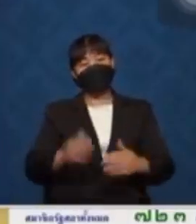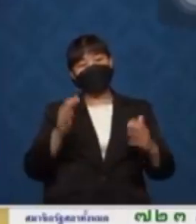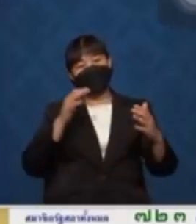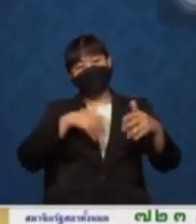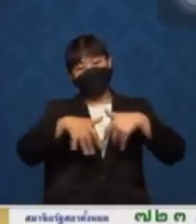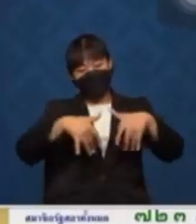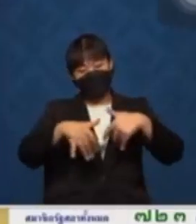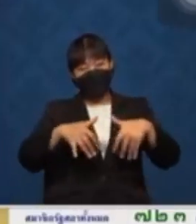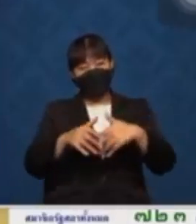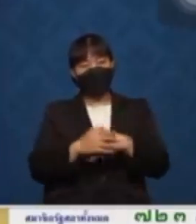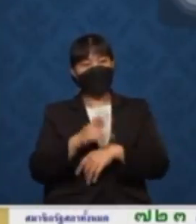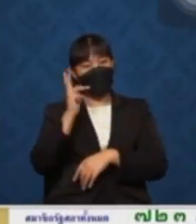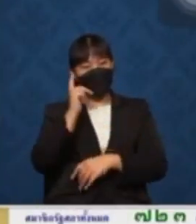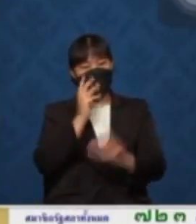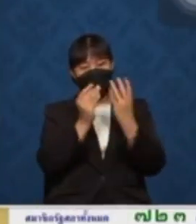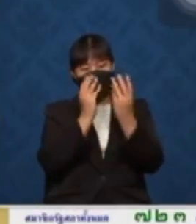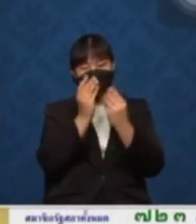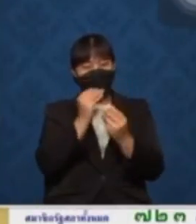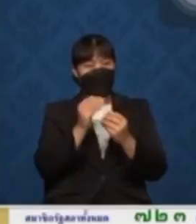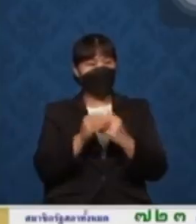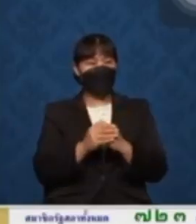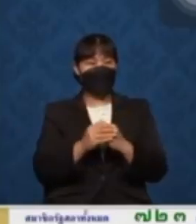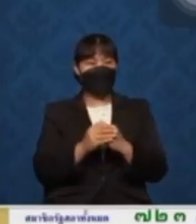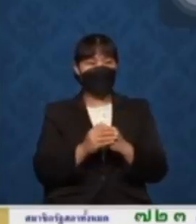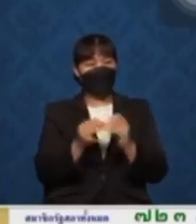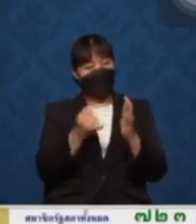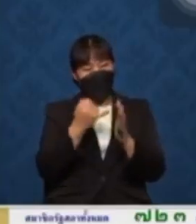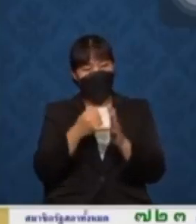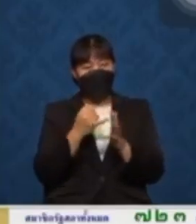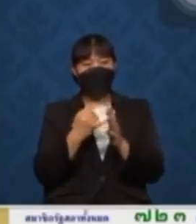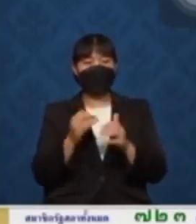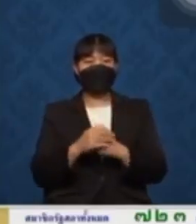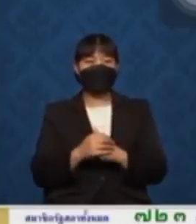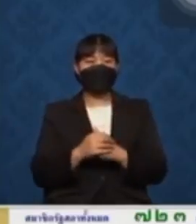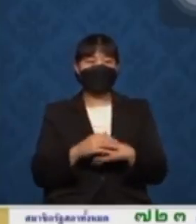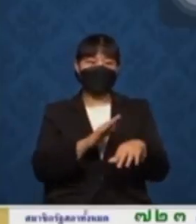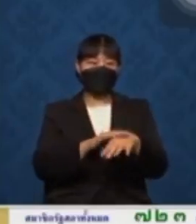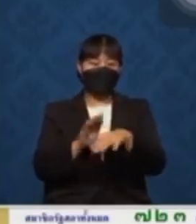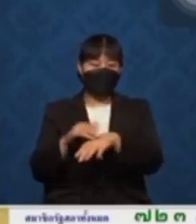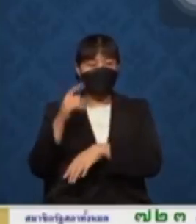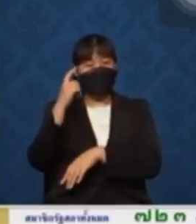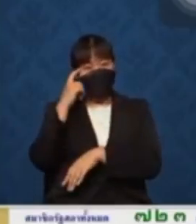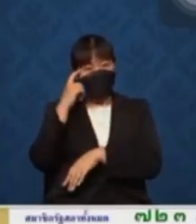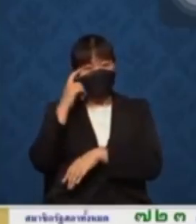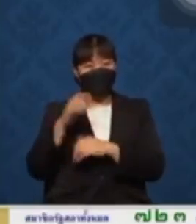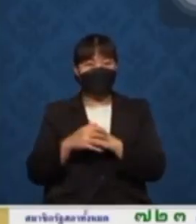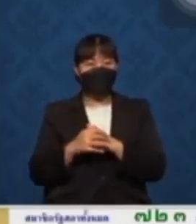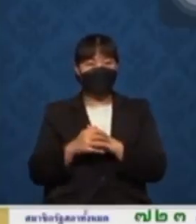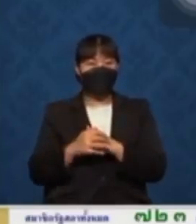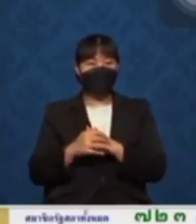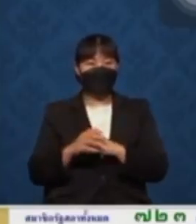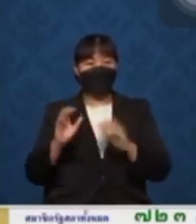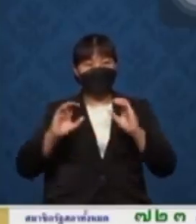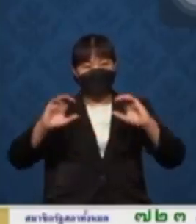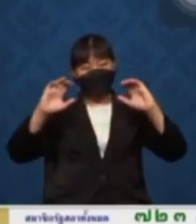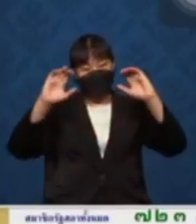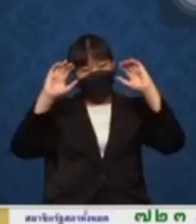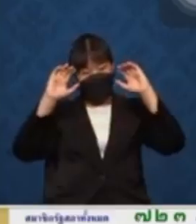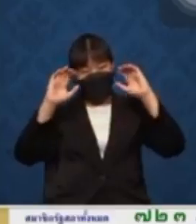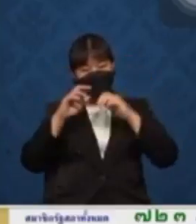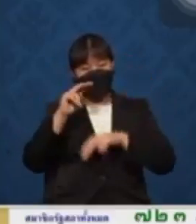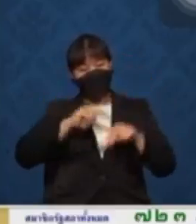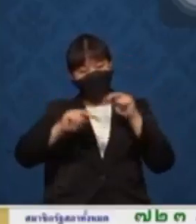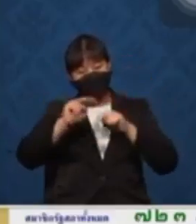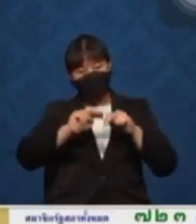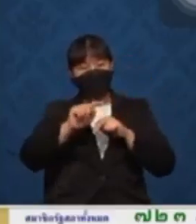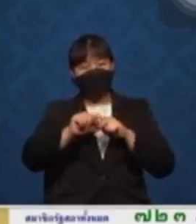สารได้อย่างกว้างขวางขึ้นมันก็ชวนคิดนะครับว่ากลไกการตรวจสอบถ่วงดุลอำนาจรัฐบาลที่มีประสิทธิภาพมากที่สุดเนี่ยมันอาจจะไ